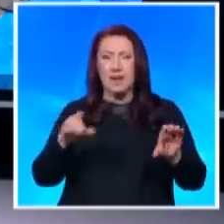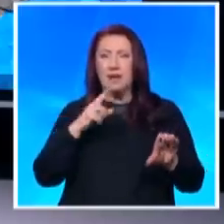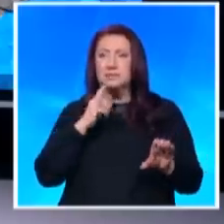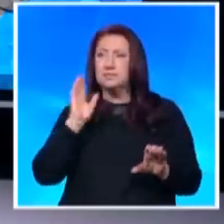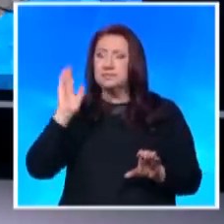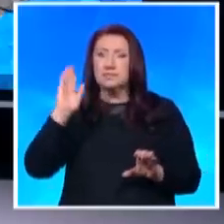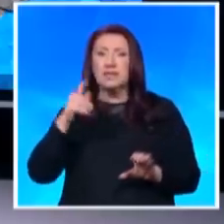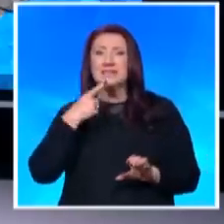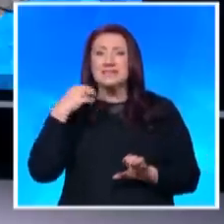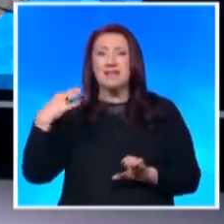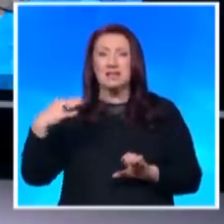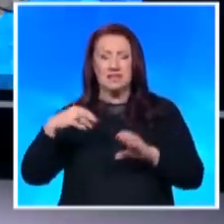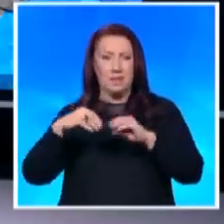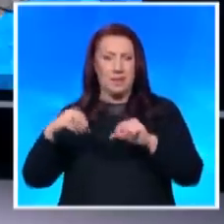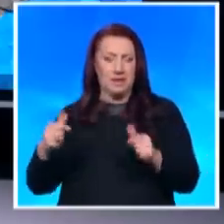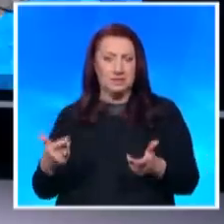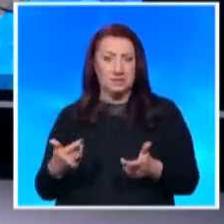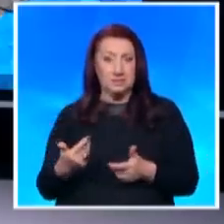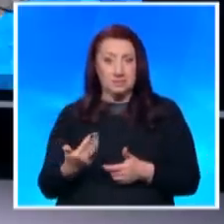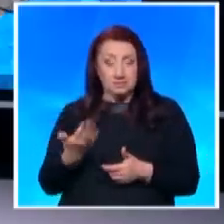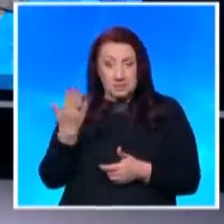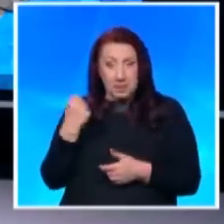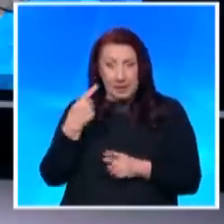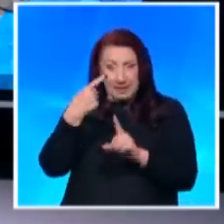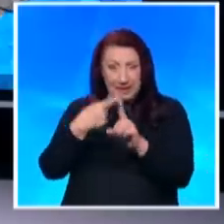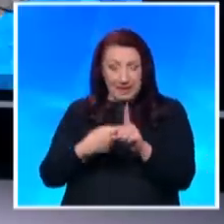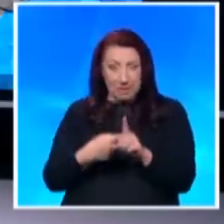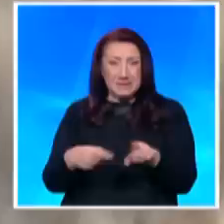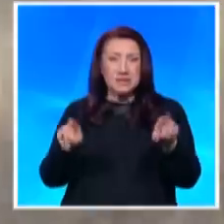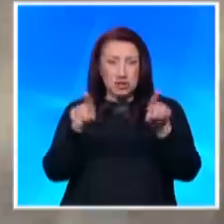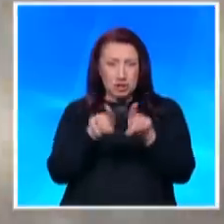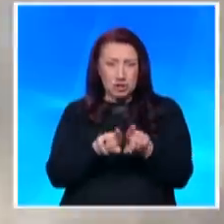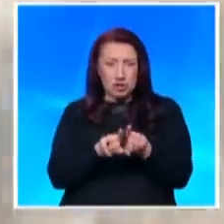от месец, след като имаше идентични проблеми на почти същото място.